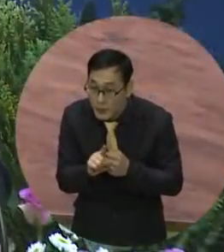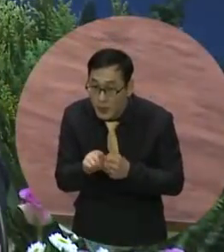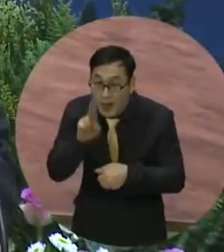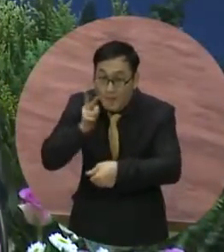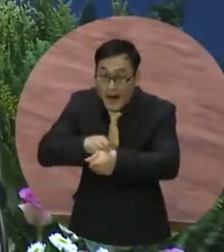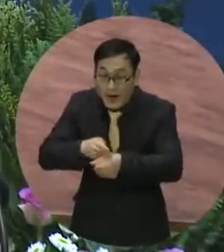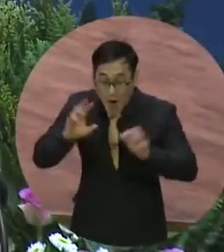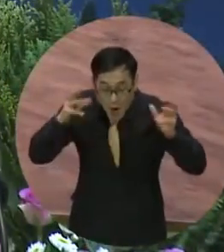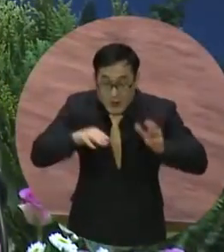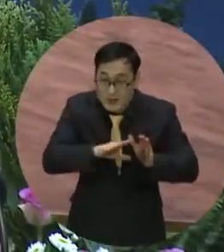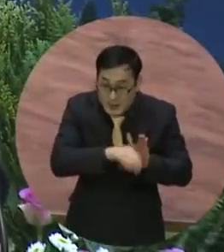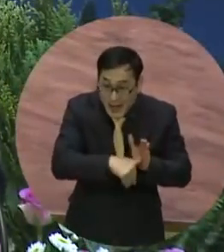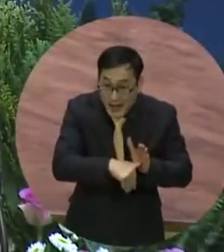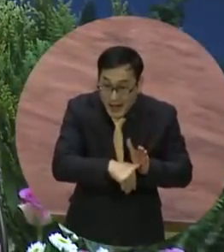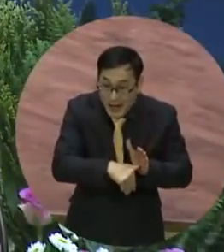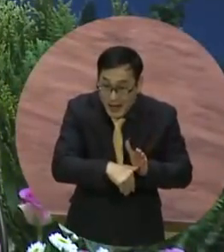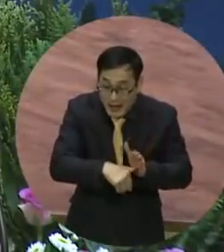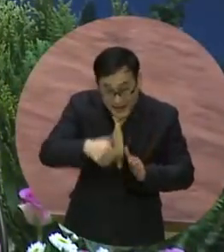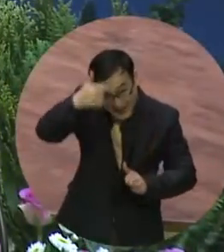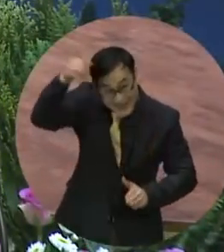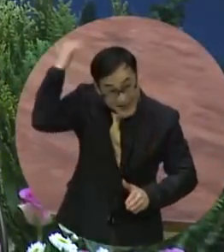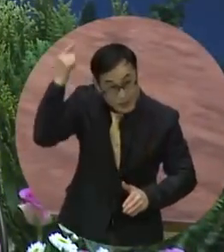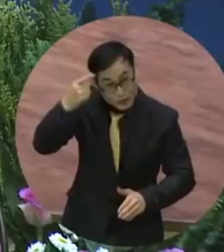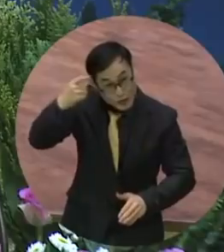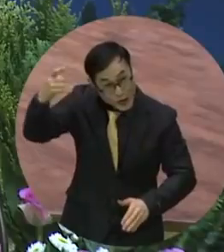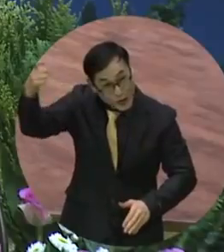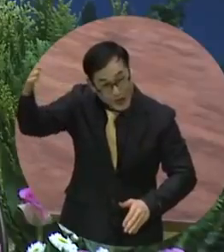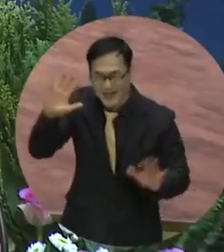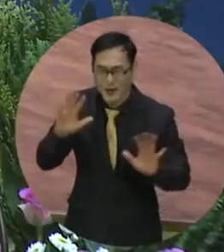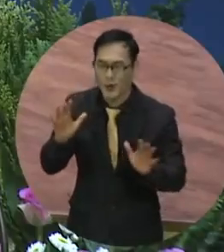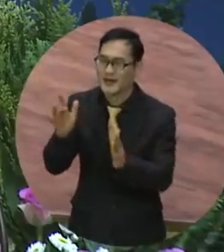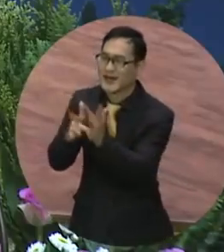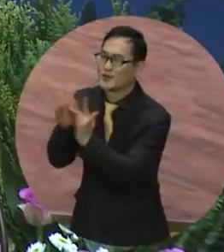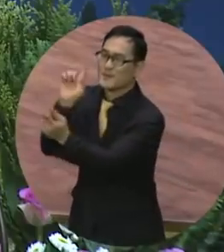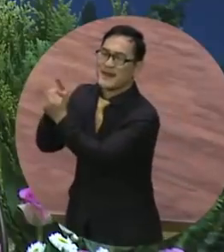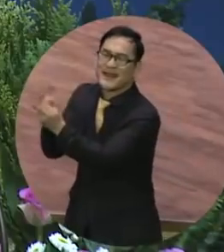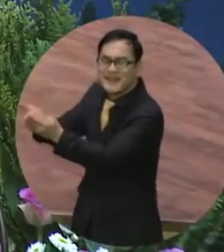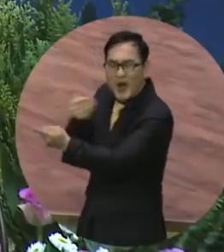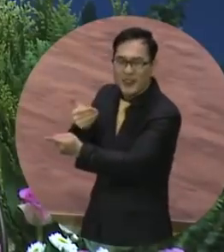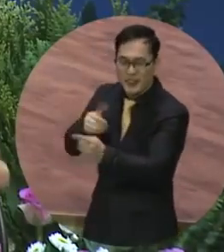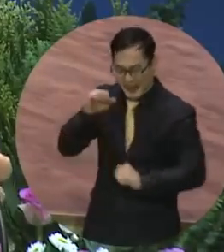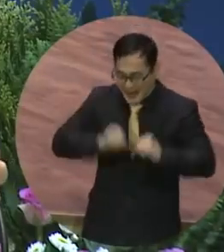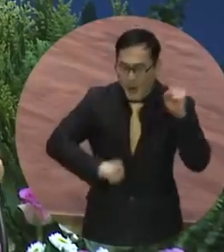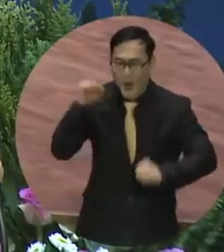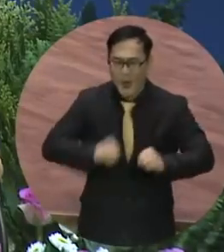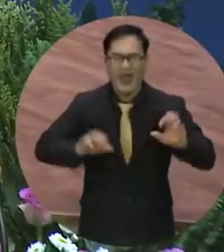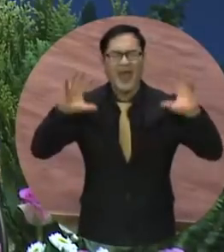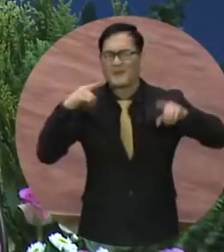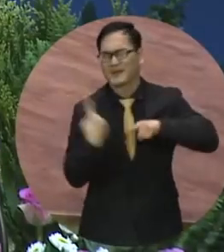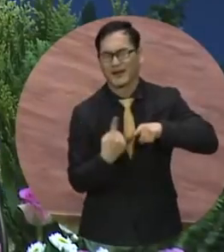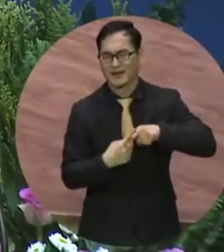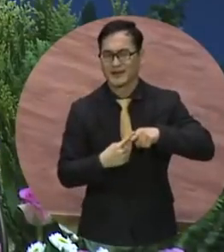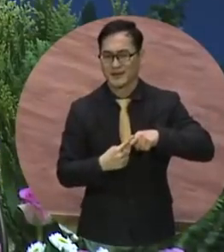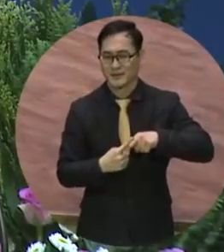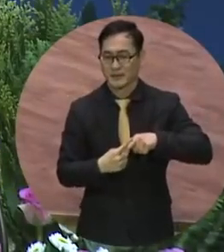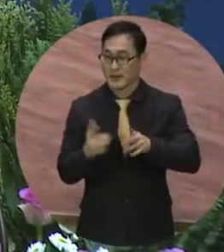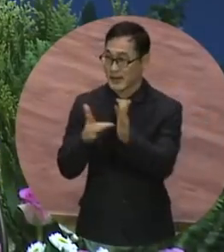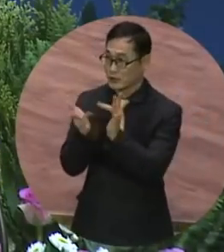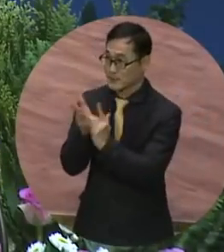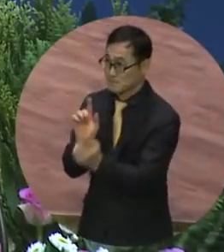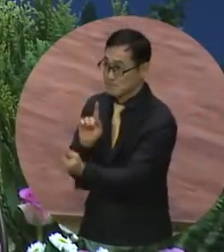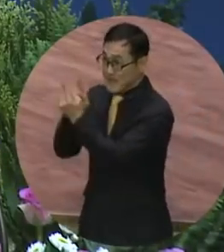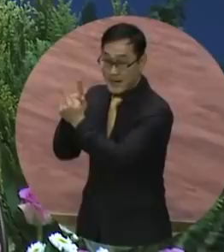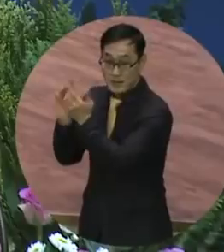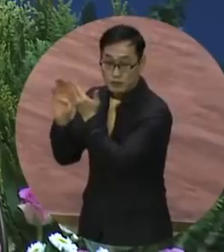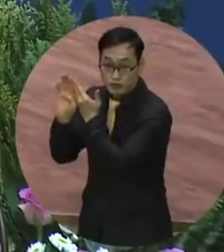무슨 어릴 때 말합니까? 지금 이 내가 이 그리스도 못 만났을 때 내 하는 짓이 어린아이 같았다. 그런데 그리스도 부활하신